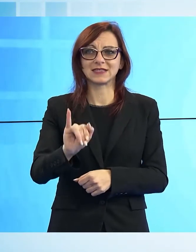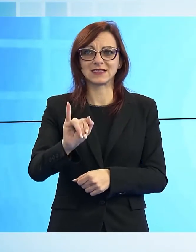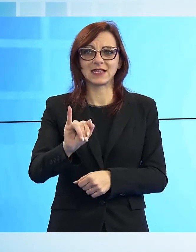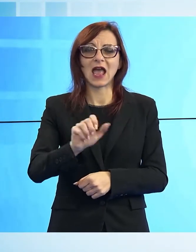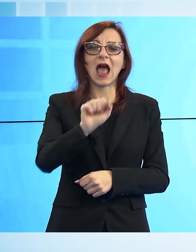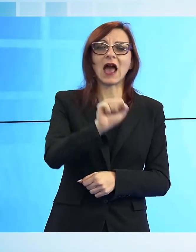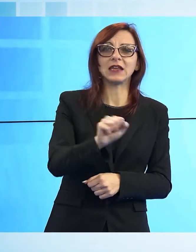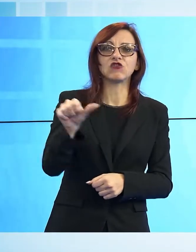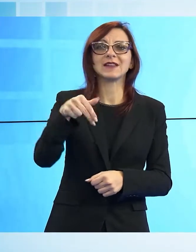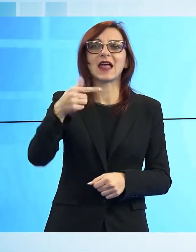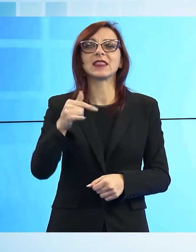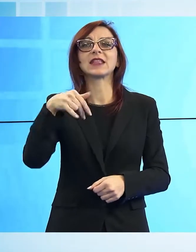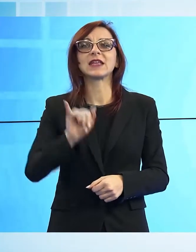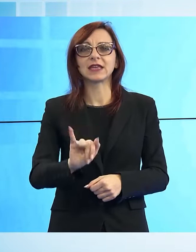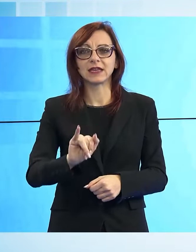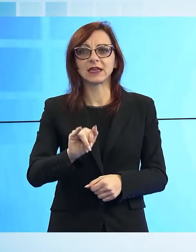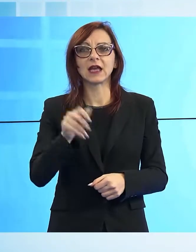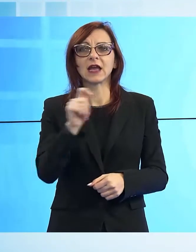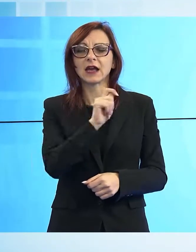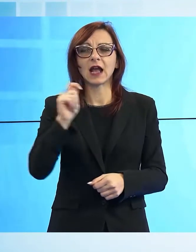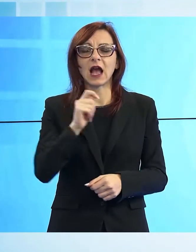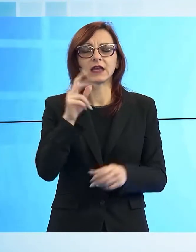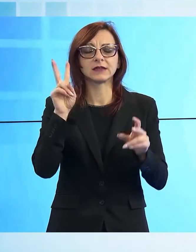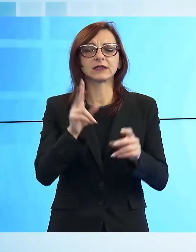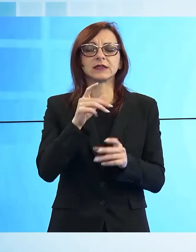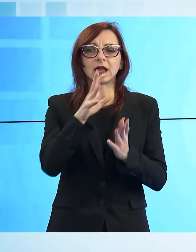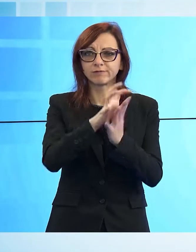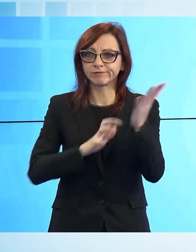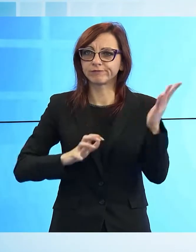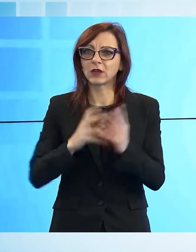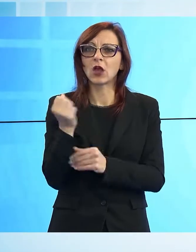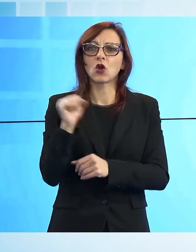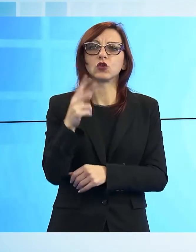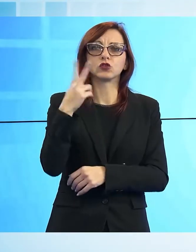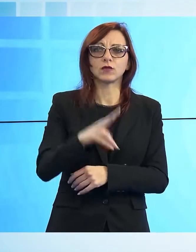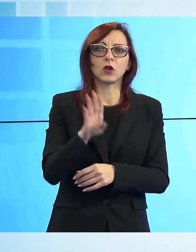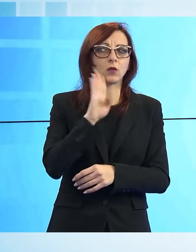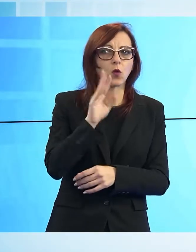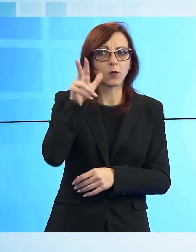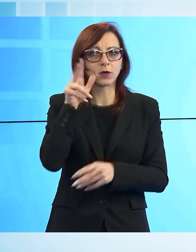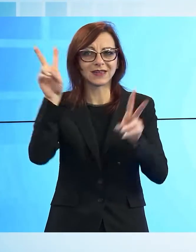Alice Santini, che ha cantato il brano contro la violenza di genere dal titolo Serpente.